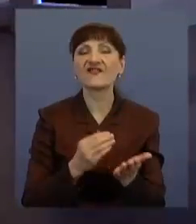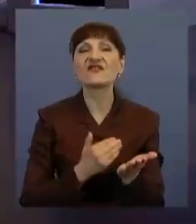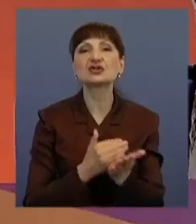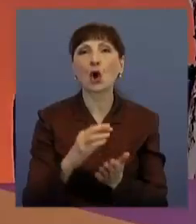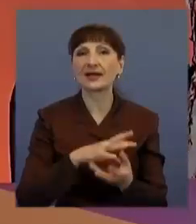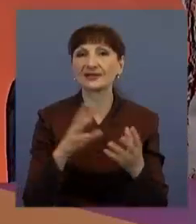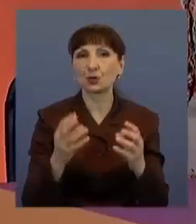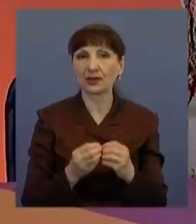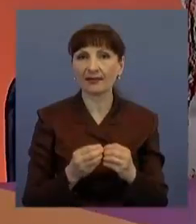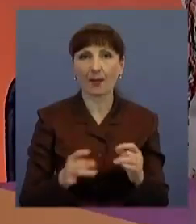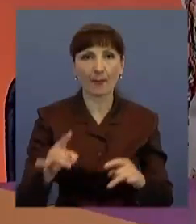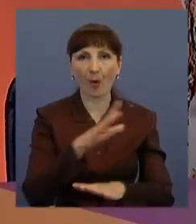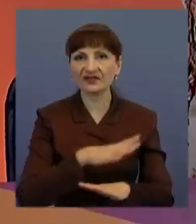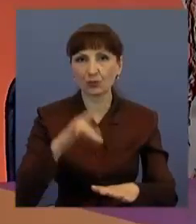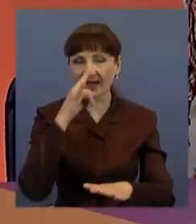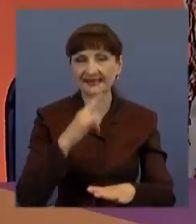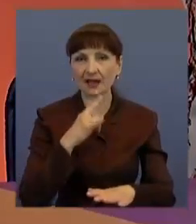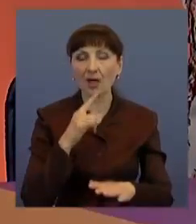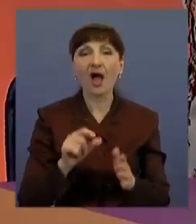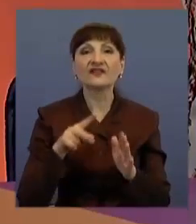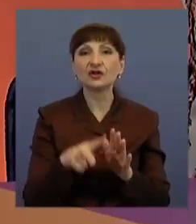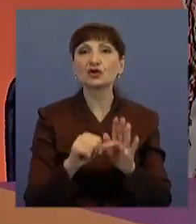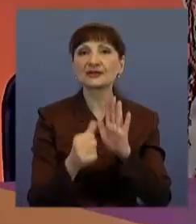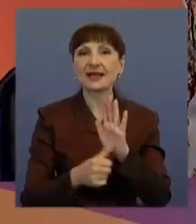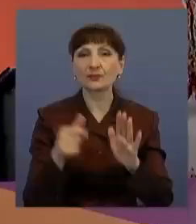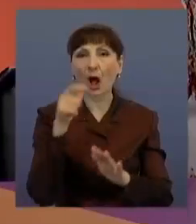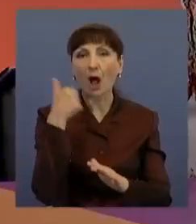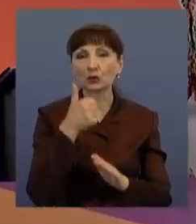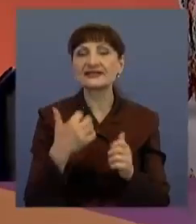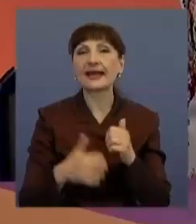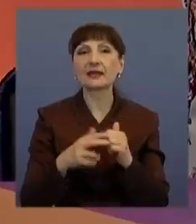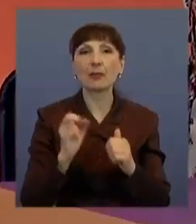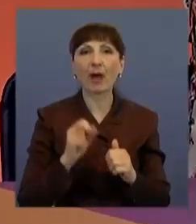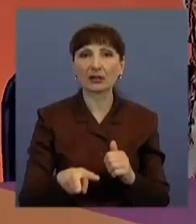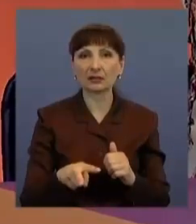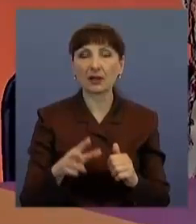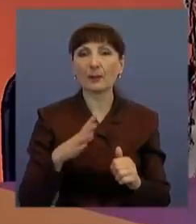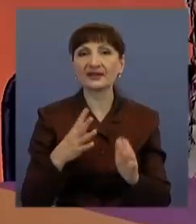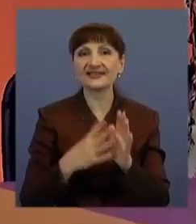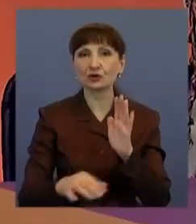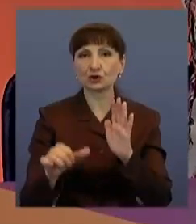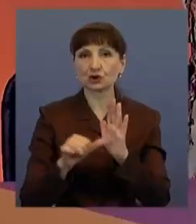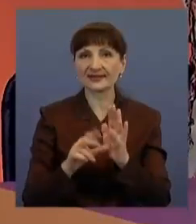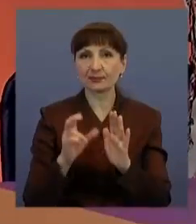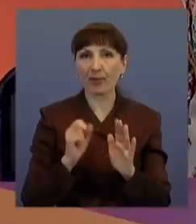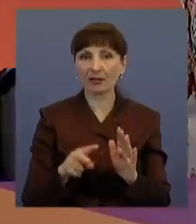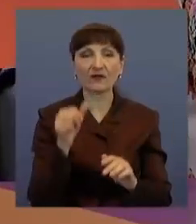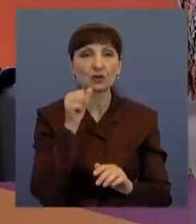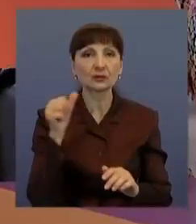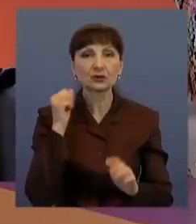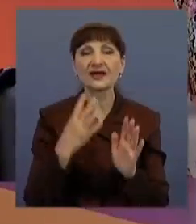республике. В 2016 году средний балл по городу Алматы было 96 баллов. В прошлом